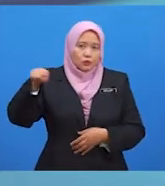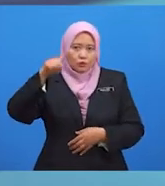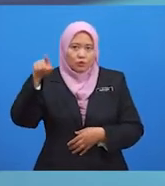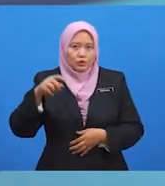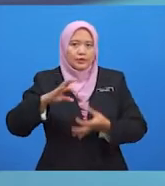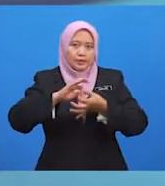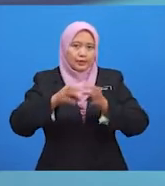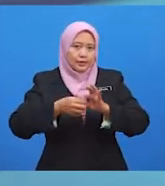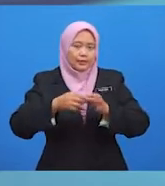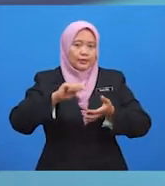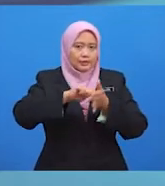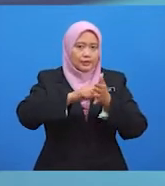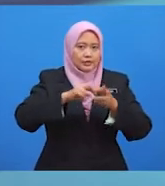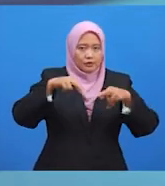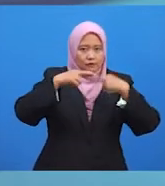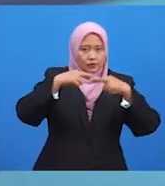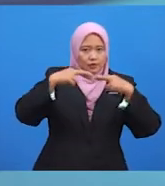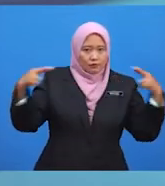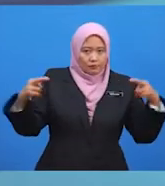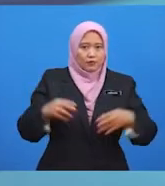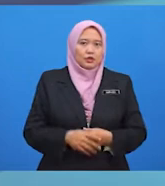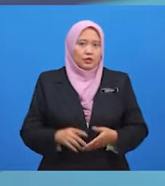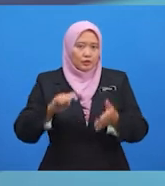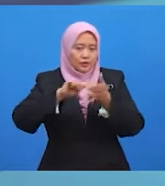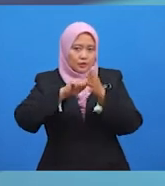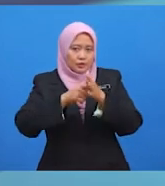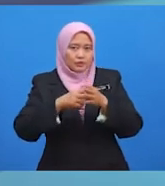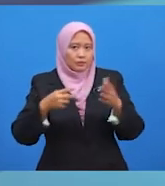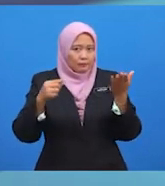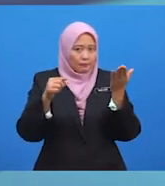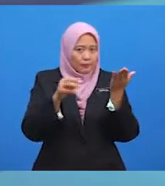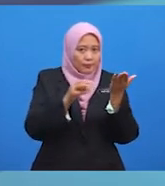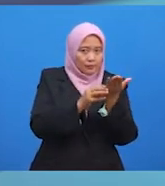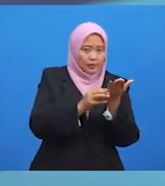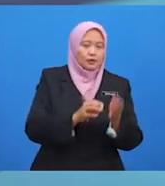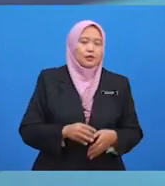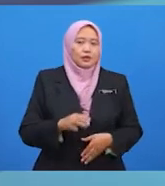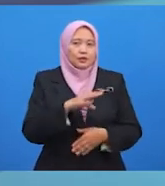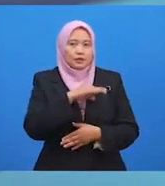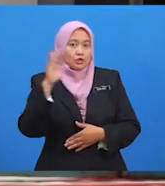kitchen magnet, kitchen cermin dan sebagainya.